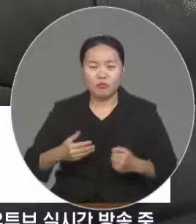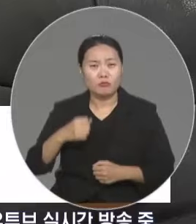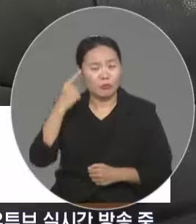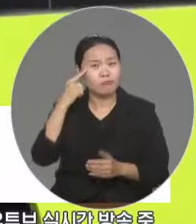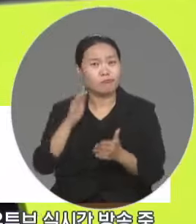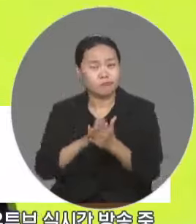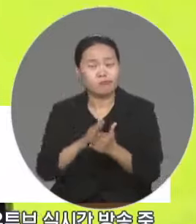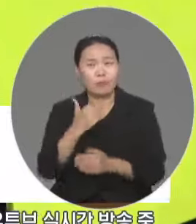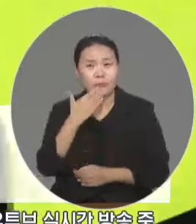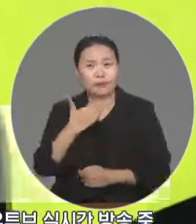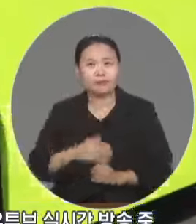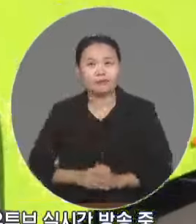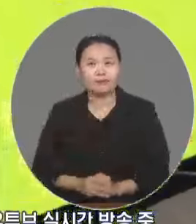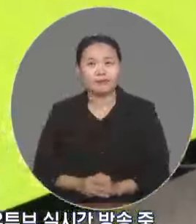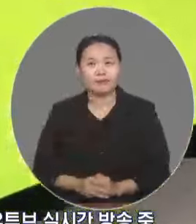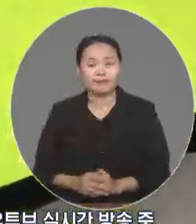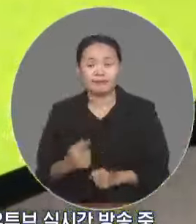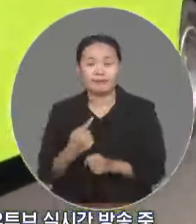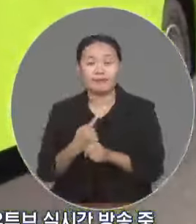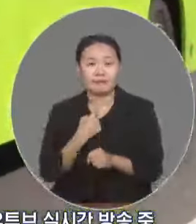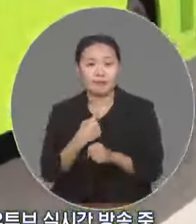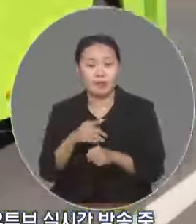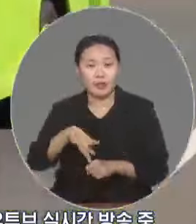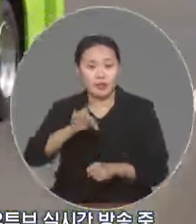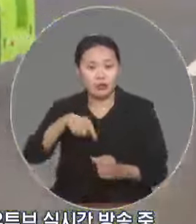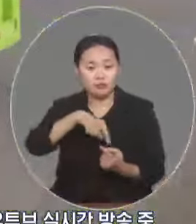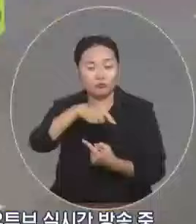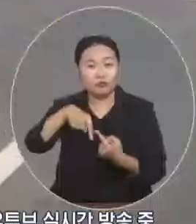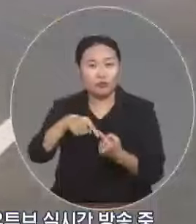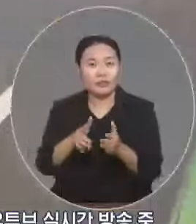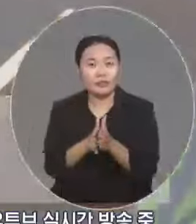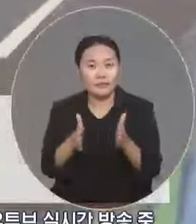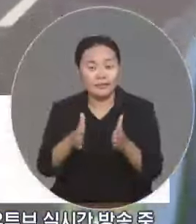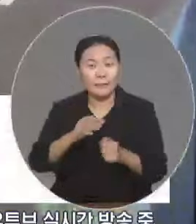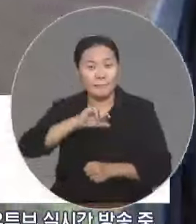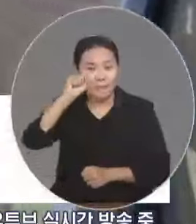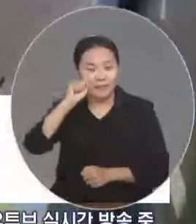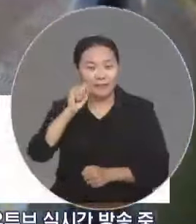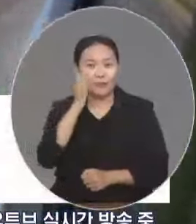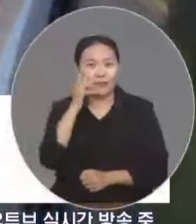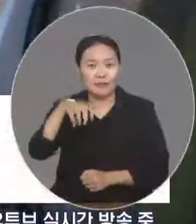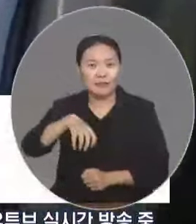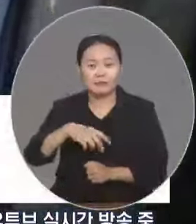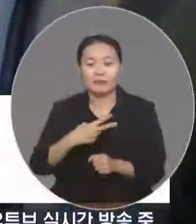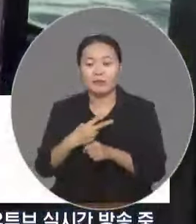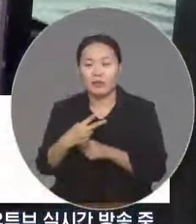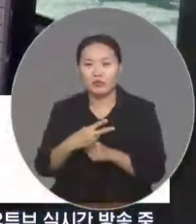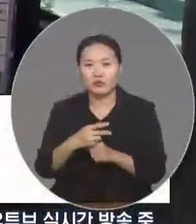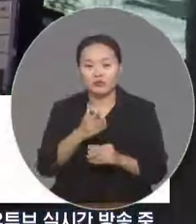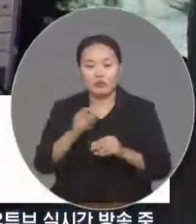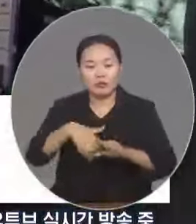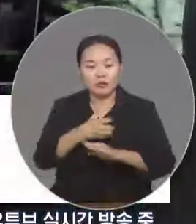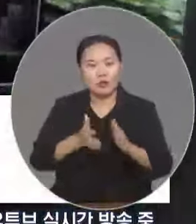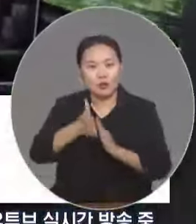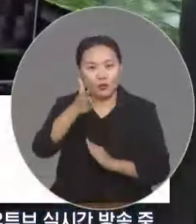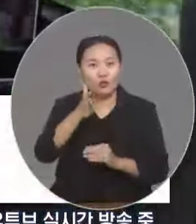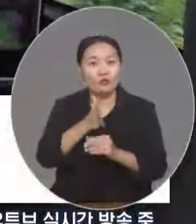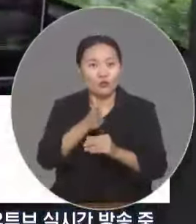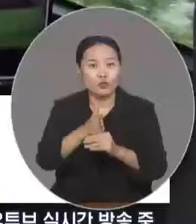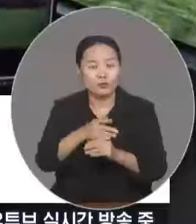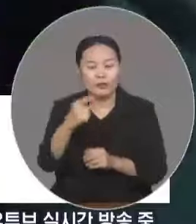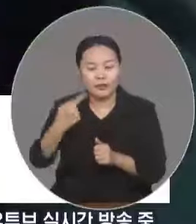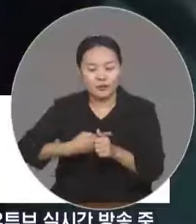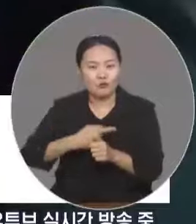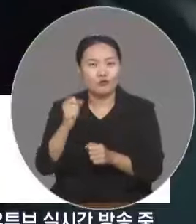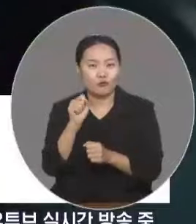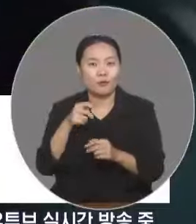Like most jobs. 지난해 첫 자율주행차 시범 운행 지구로 선정된 울산도 2026년 중구 혁신 도시를 관통하는